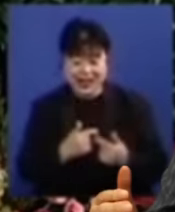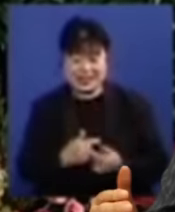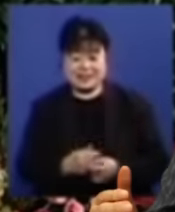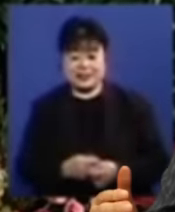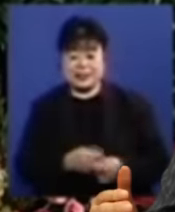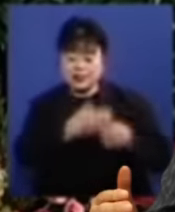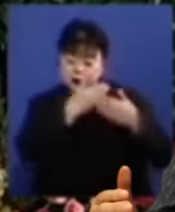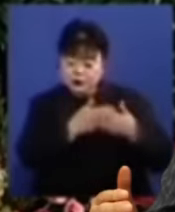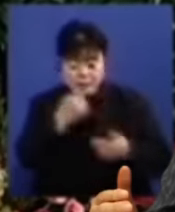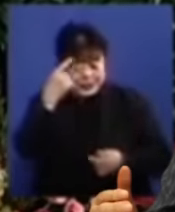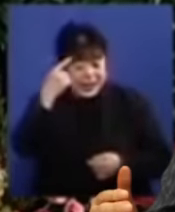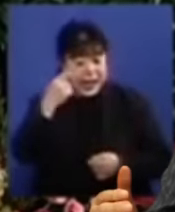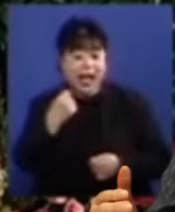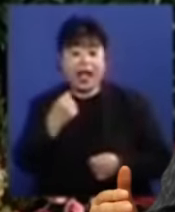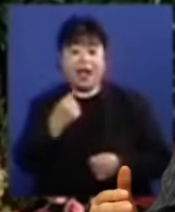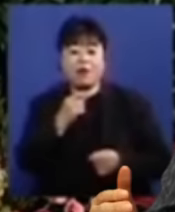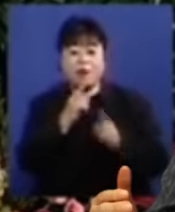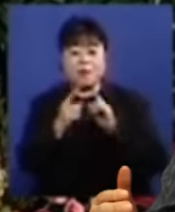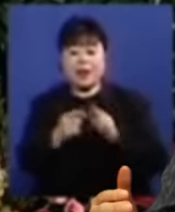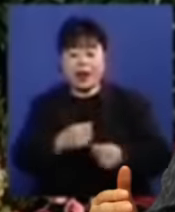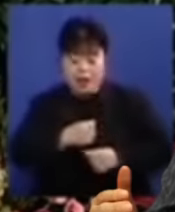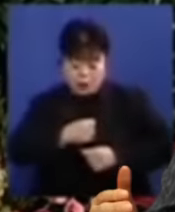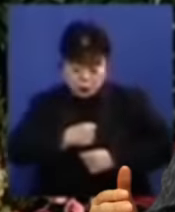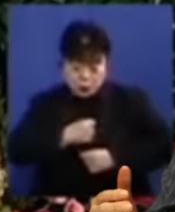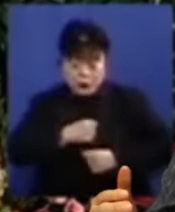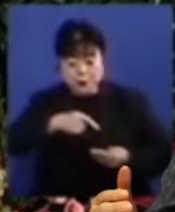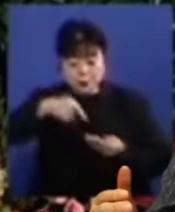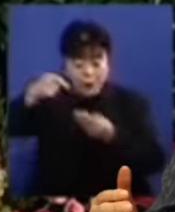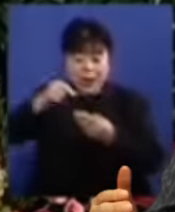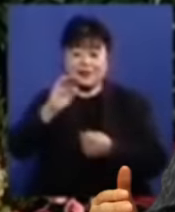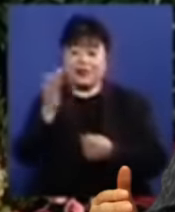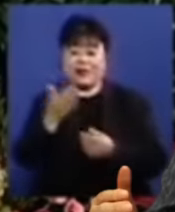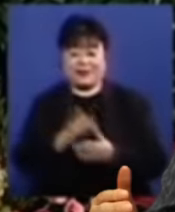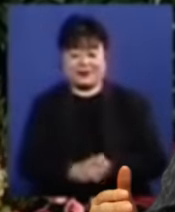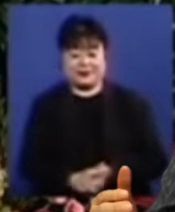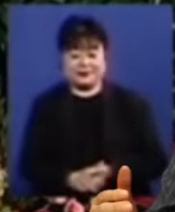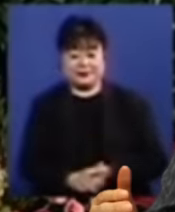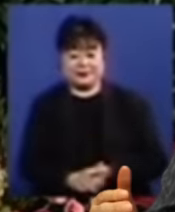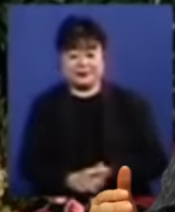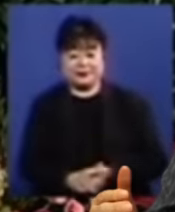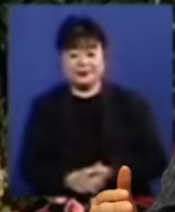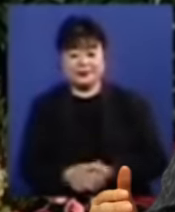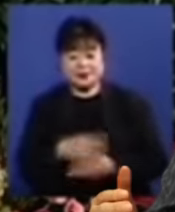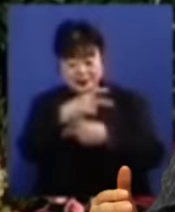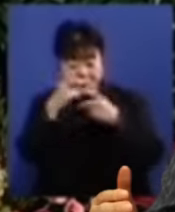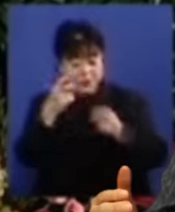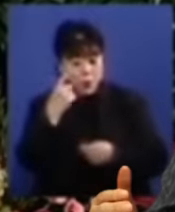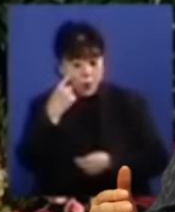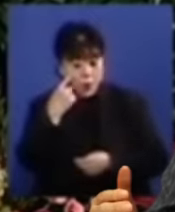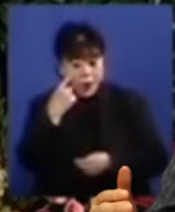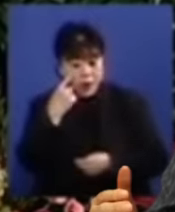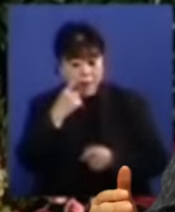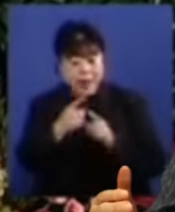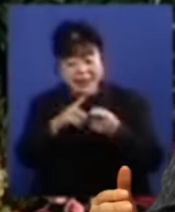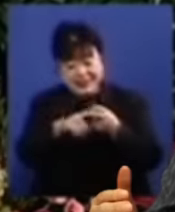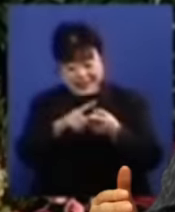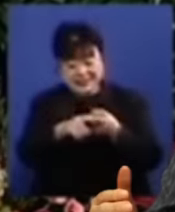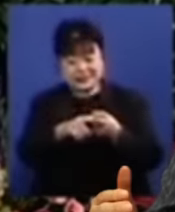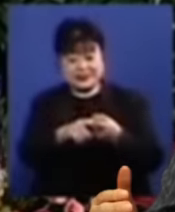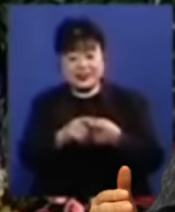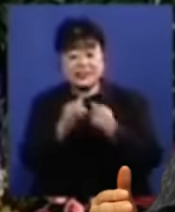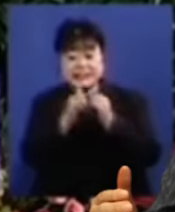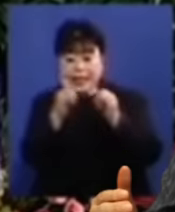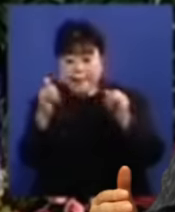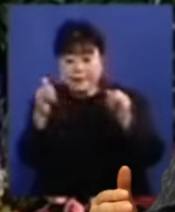신중하게 생각하고 말을 잘 선택해서 해야 되는 것입니다. 잠언서 12장 14절에는 말에 대해 이렇게 말합니다.